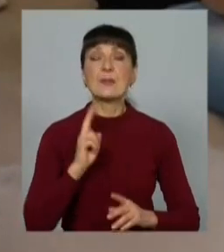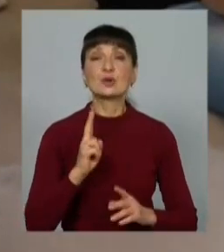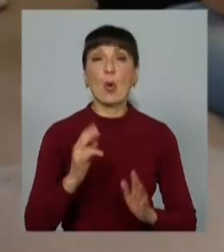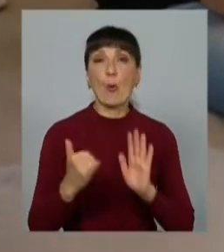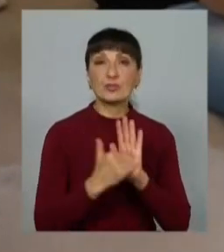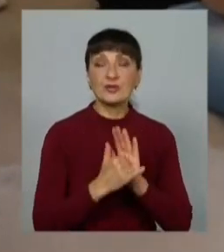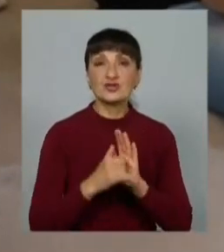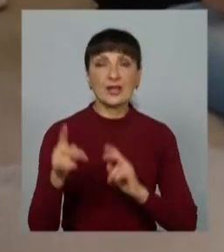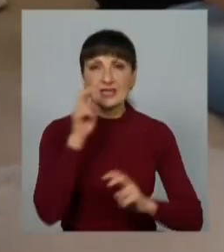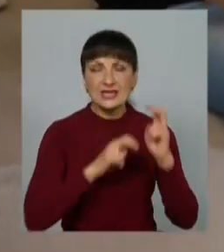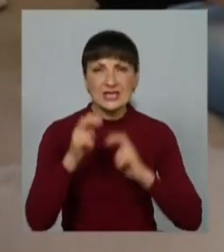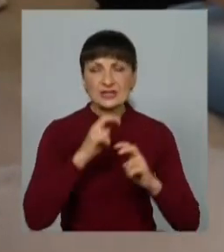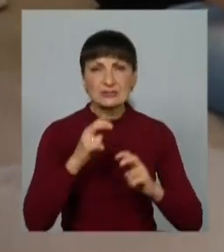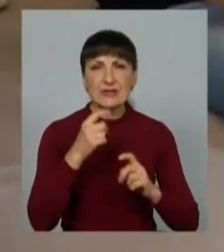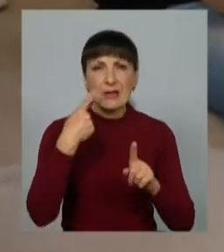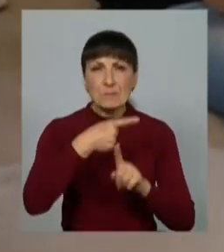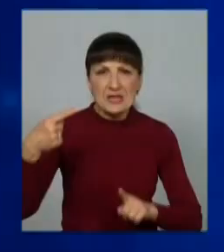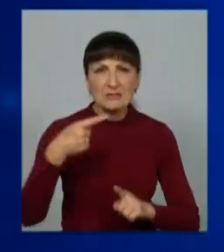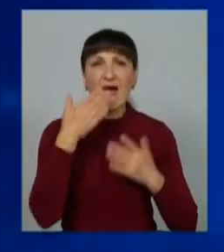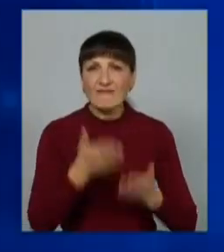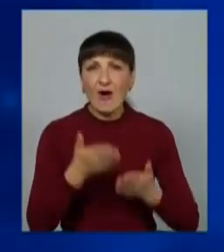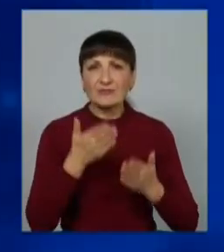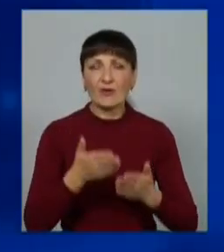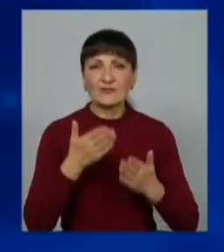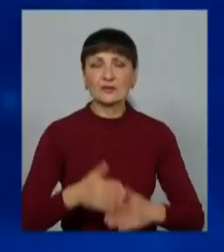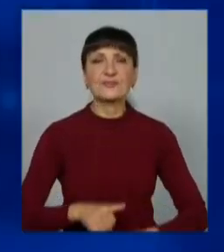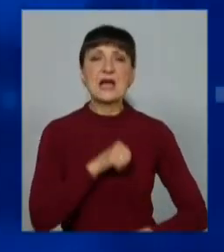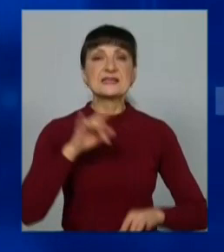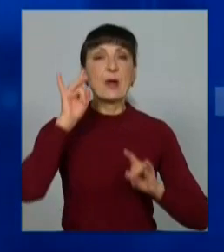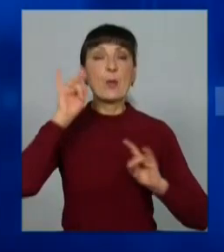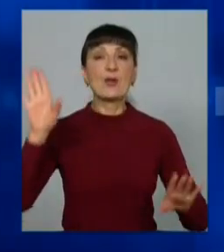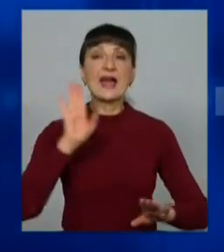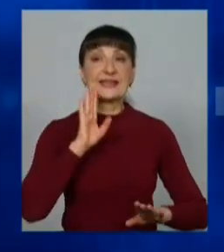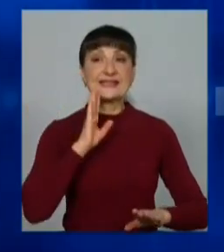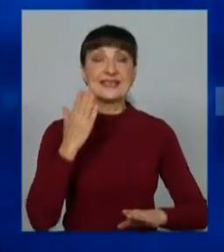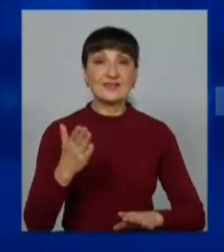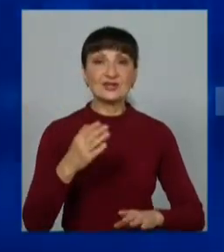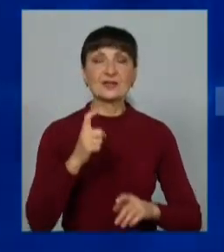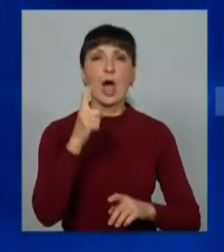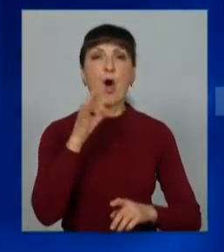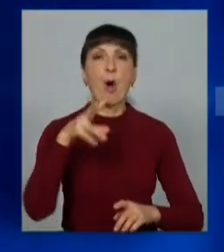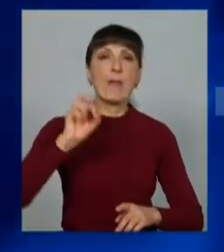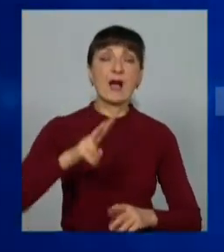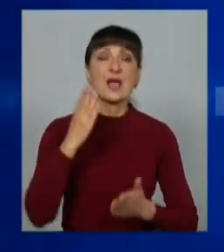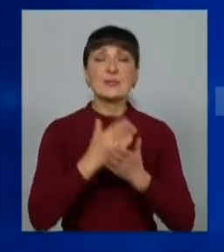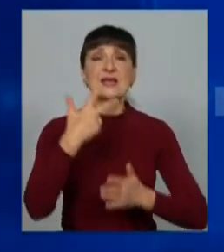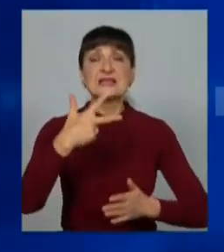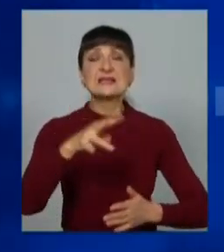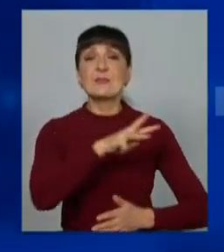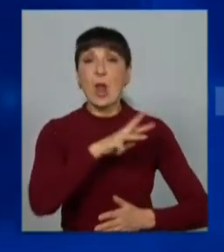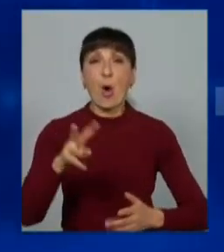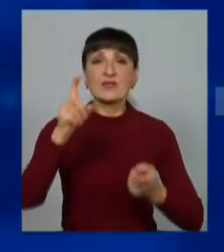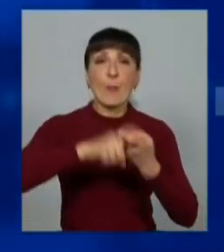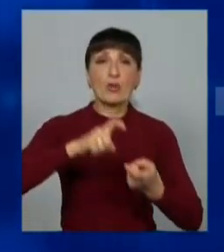что они ищут вот какой-нибудь косяк, чтобы написать «Вот!». Самая популярная девочка в хаосе – Хомяк. Имеет 30 миллионов